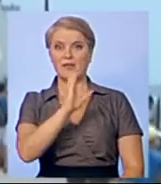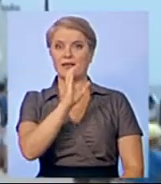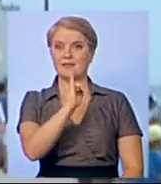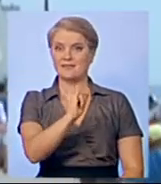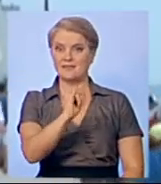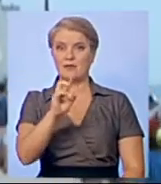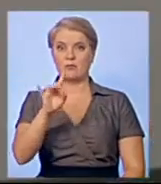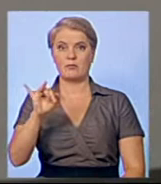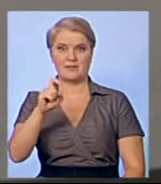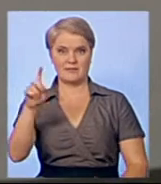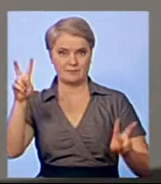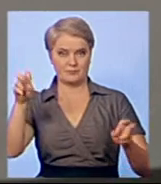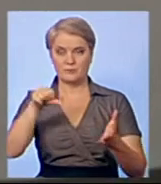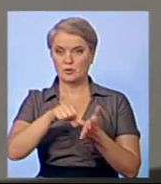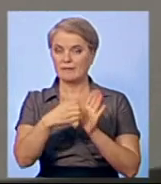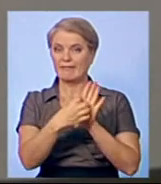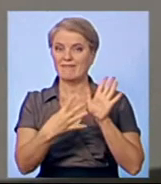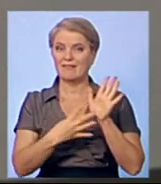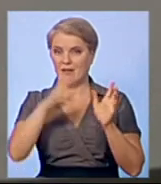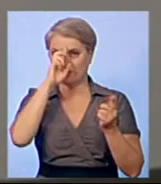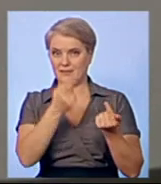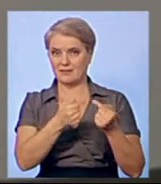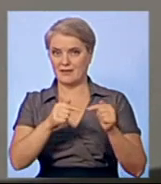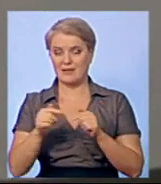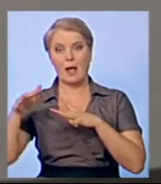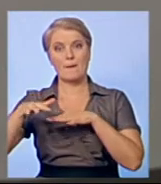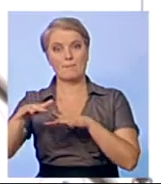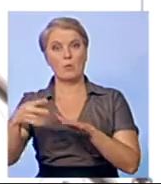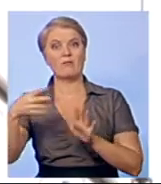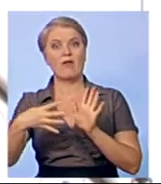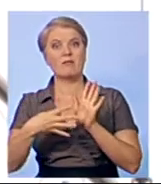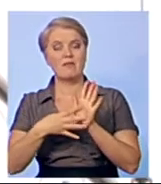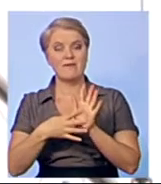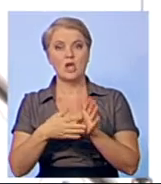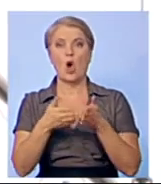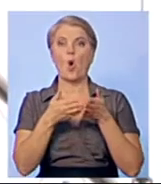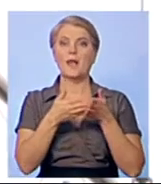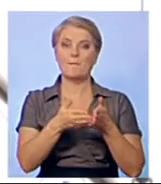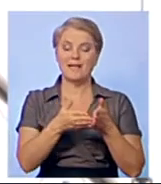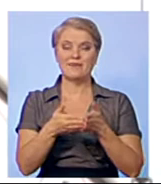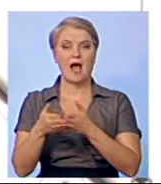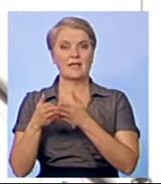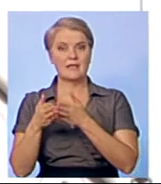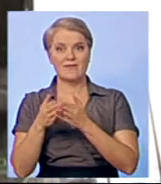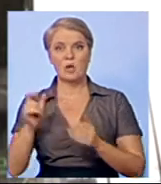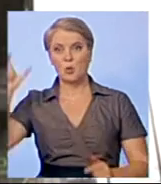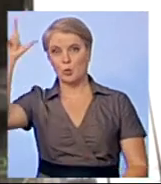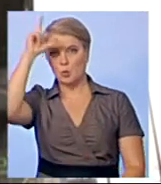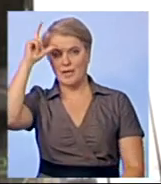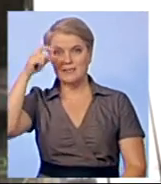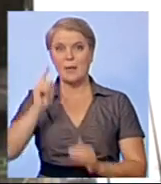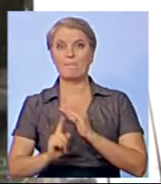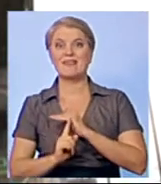участь 19 країн. У морській частині навчань задіють 29 кораблів і катерів, а також турецький підводний човен. У